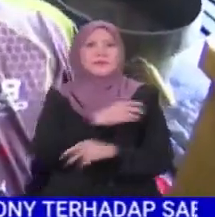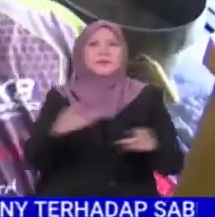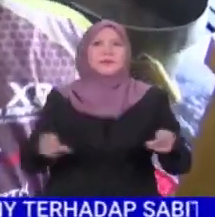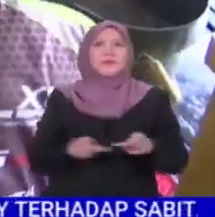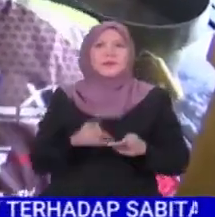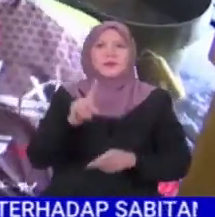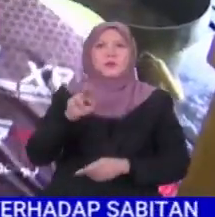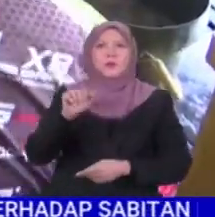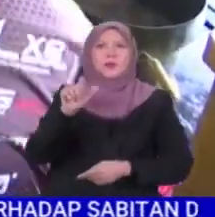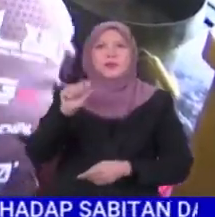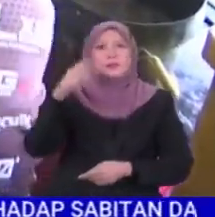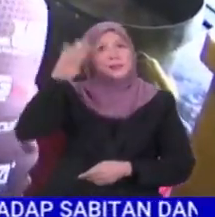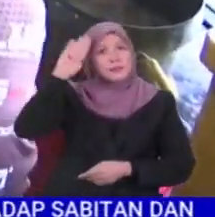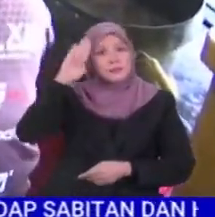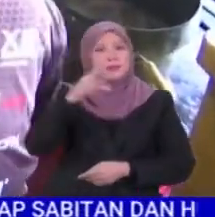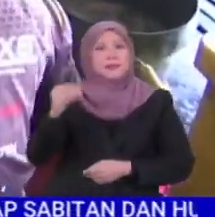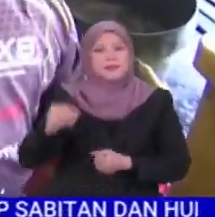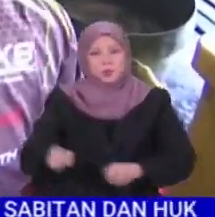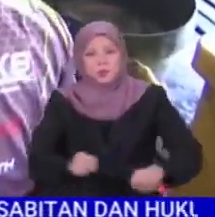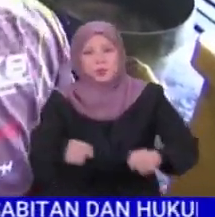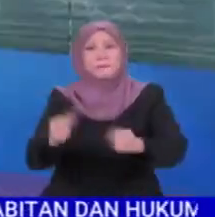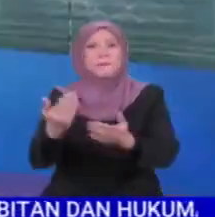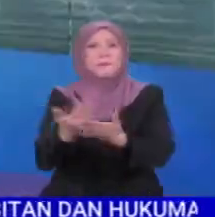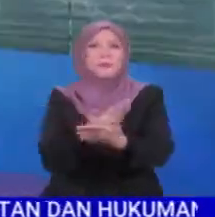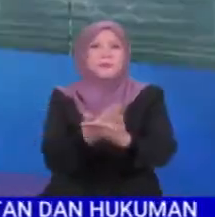Kuala Perlis dan Kuala Sungai Baru.